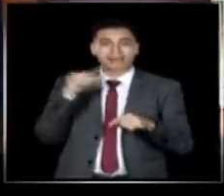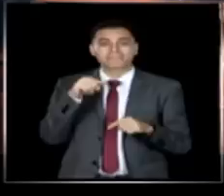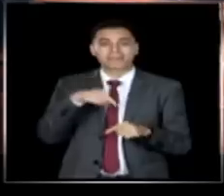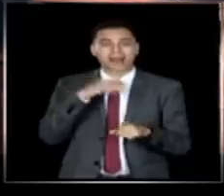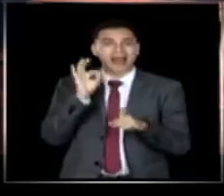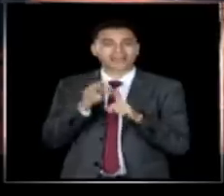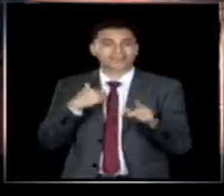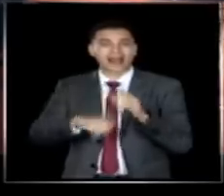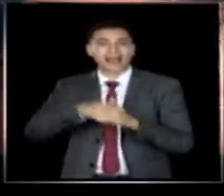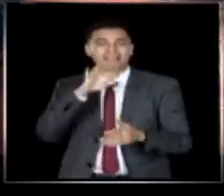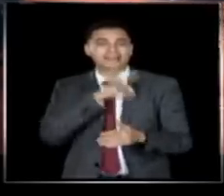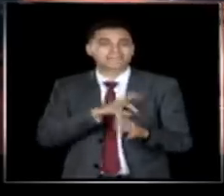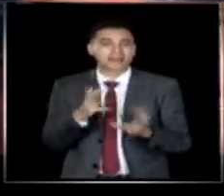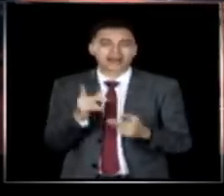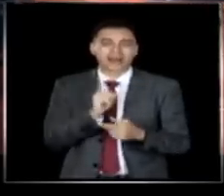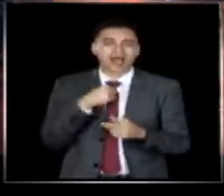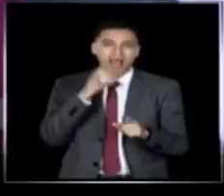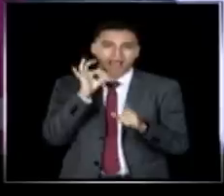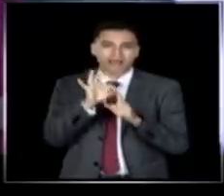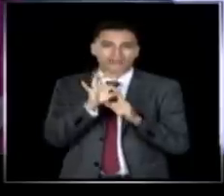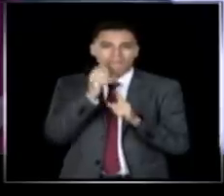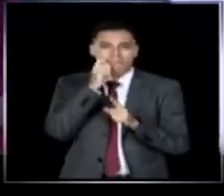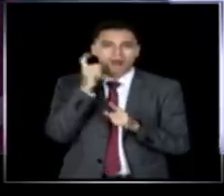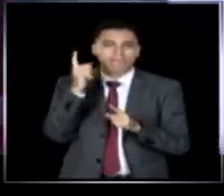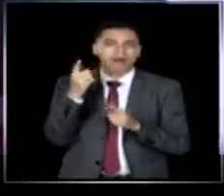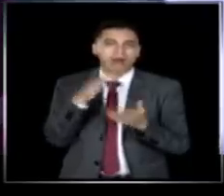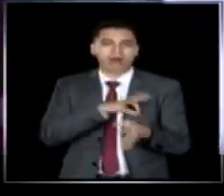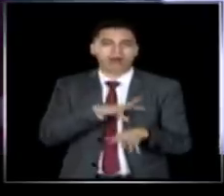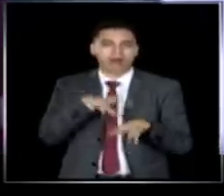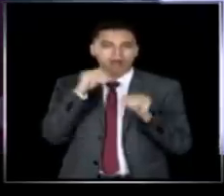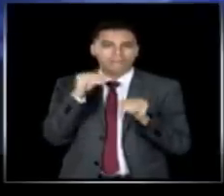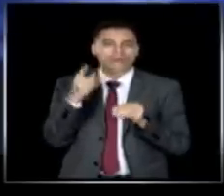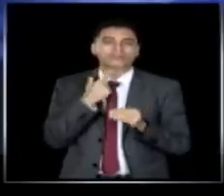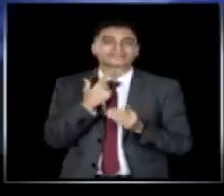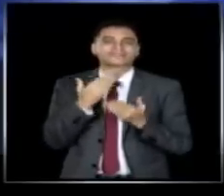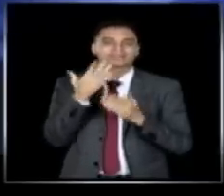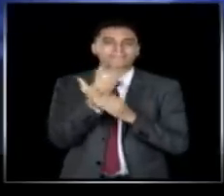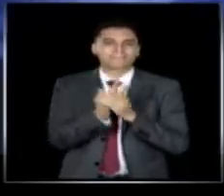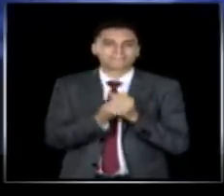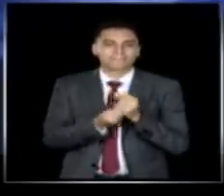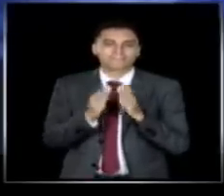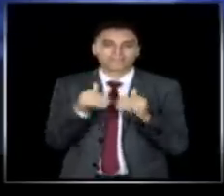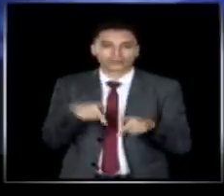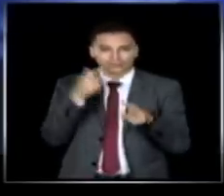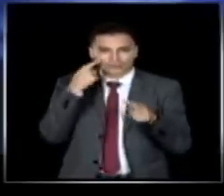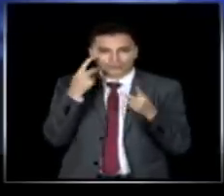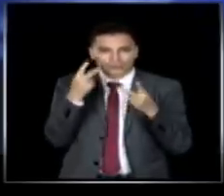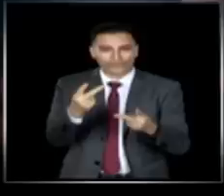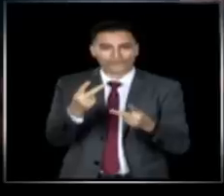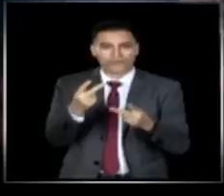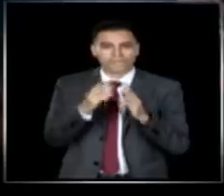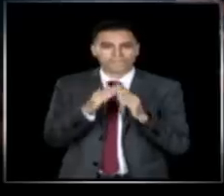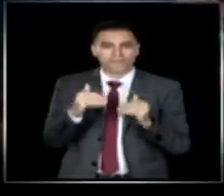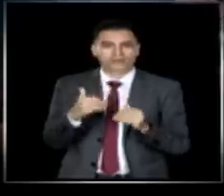إيه، الهدف هي جملة والدي الله يرحمه: مصر محتاجة تشوف ولادها، مصر محتاجة تطمن على